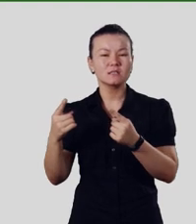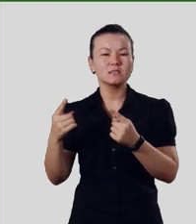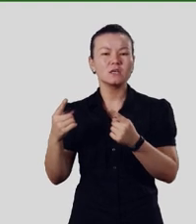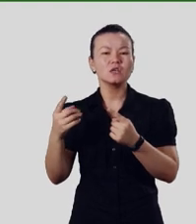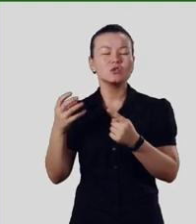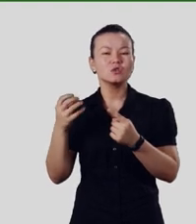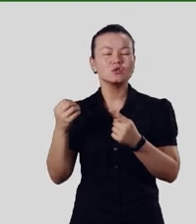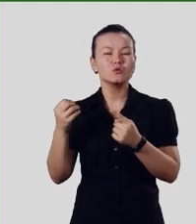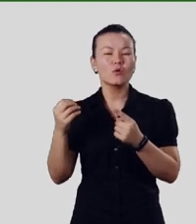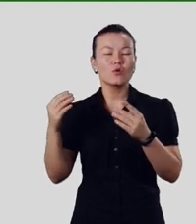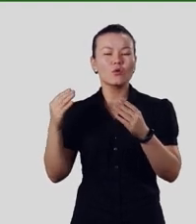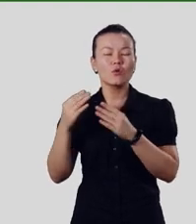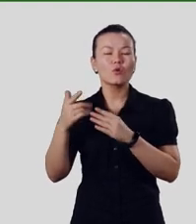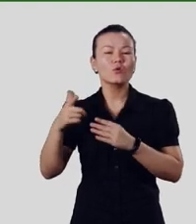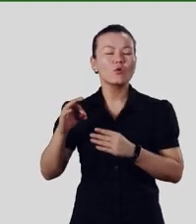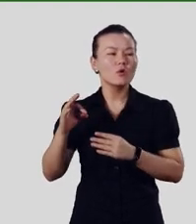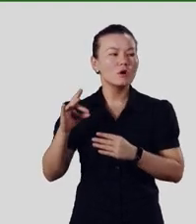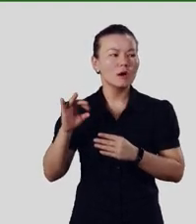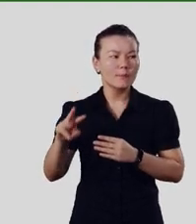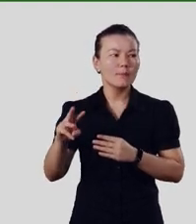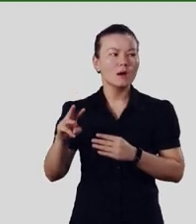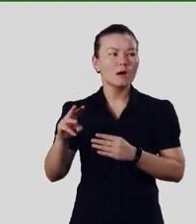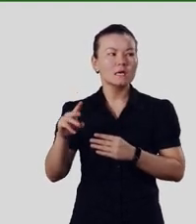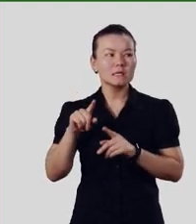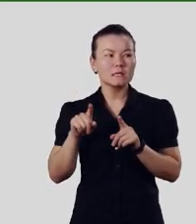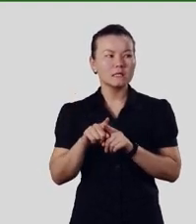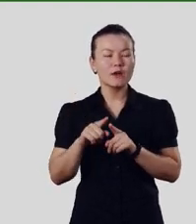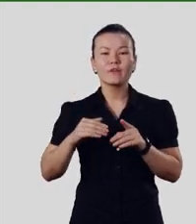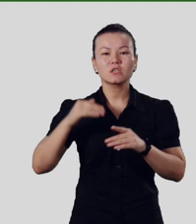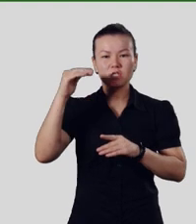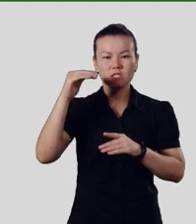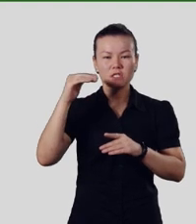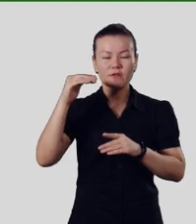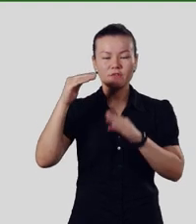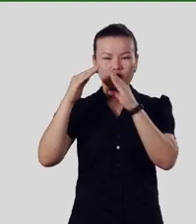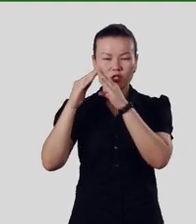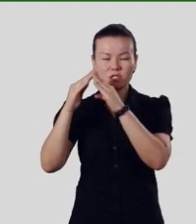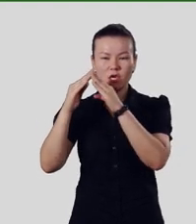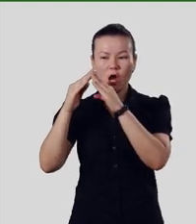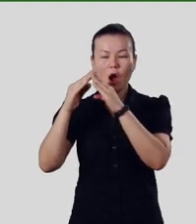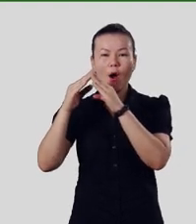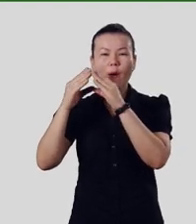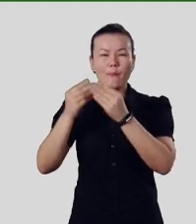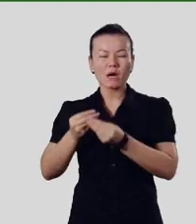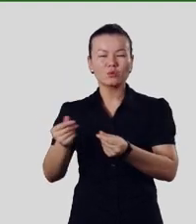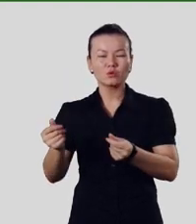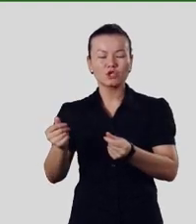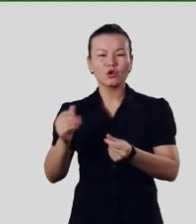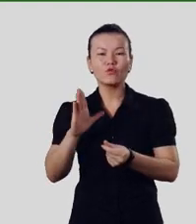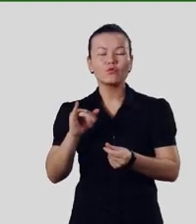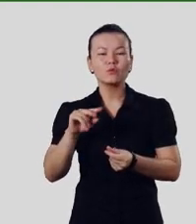вулкана Нгоронгоро и высочайшая вершина континента – потухший вулкан